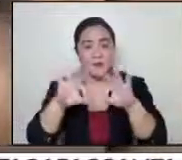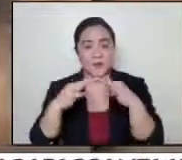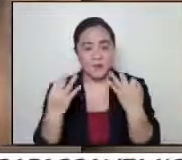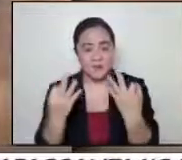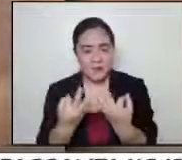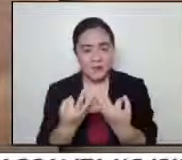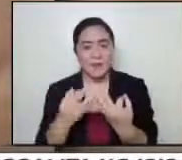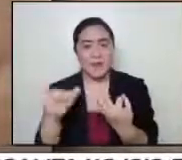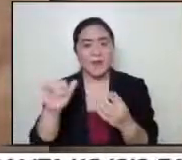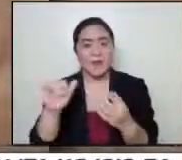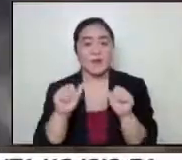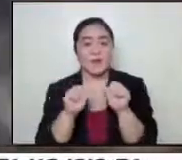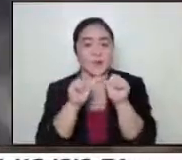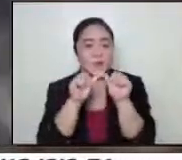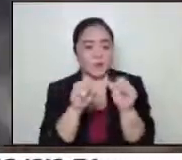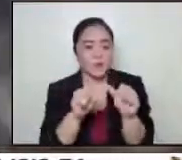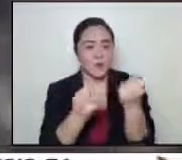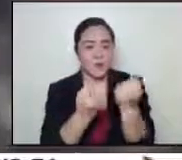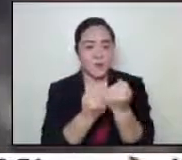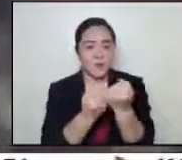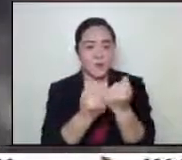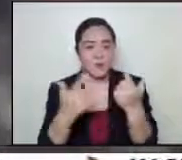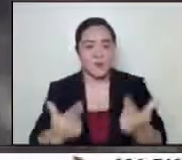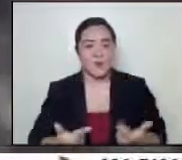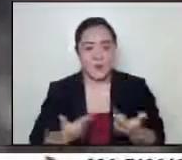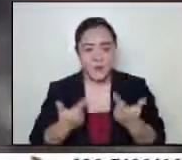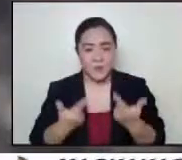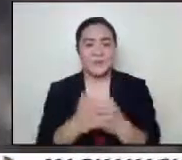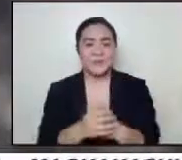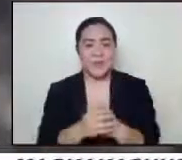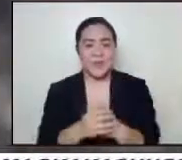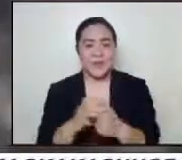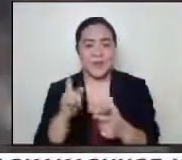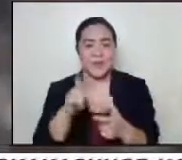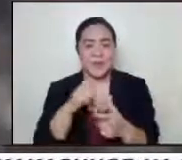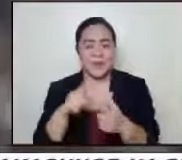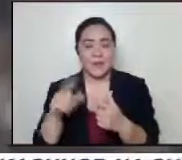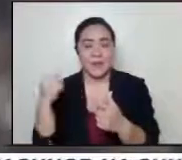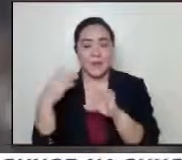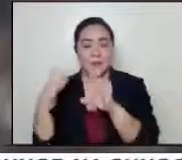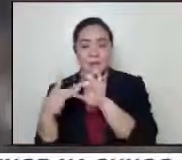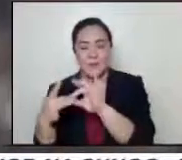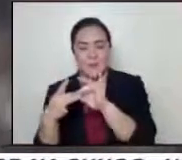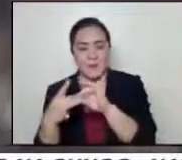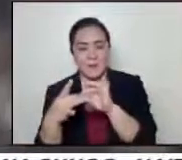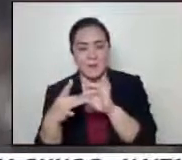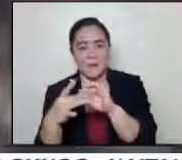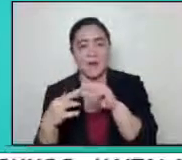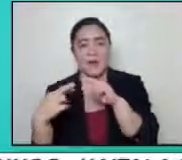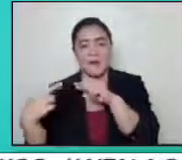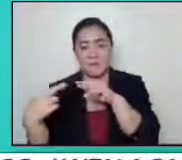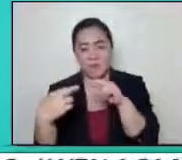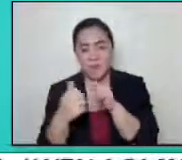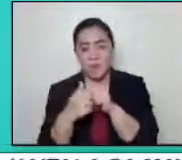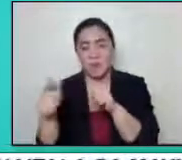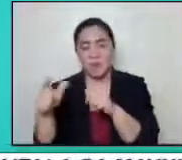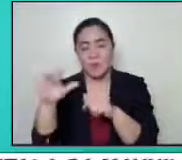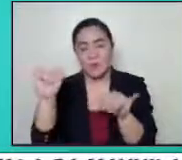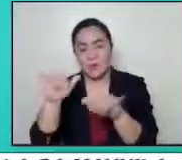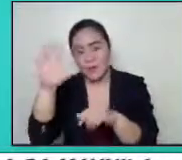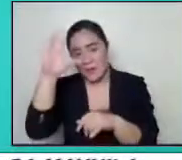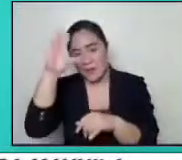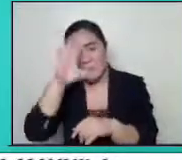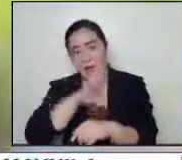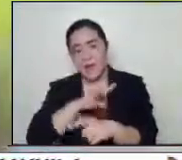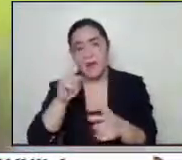nagpatuloy sa kanyang buhay. Nagkaroon siya ng mga karelasyon sa kapwa niya lalaki, hanggang sa tumibok din